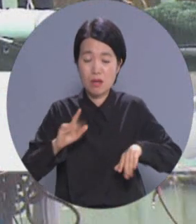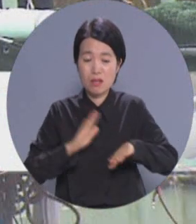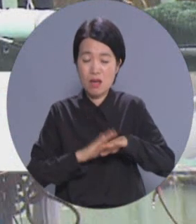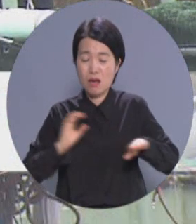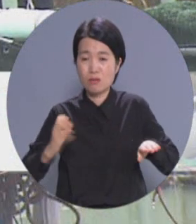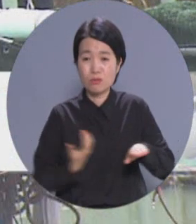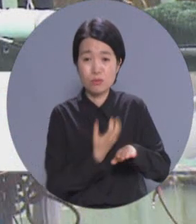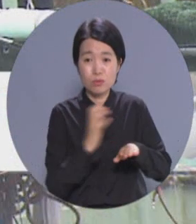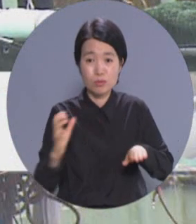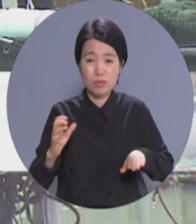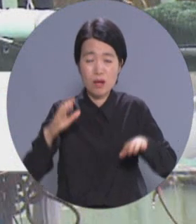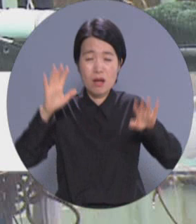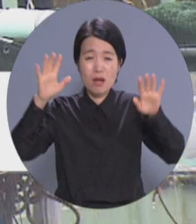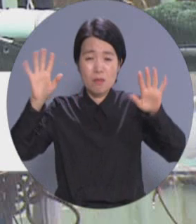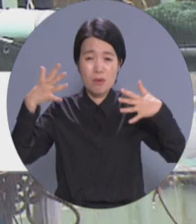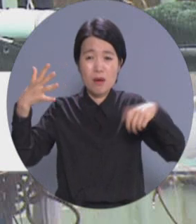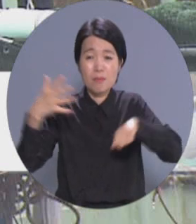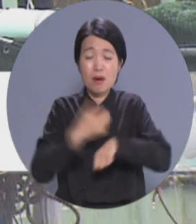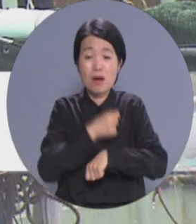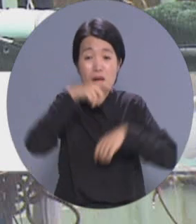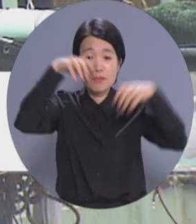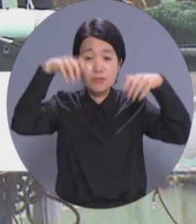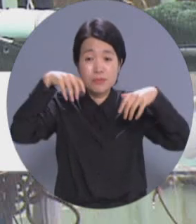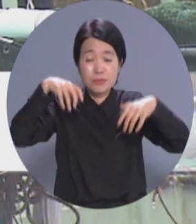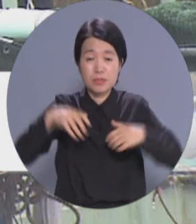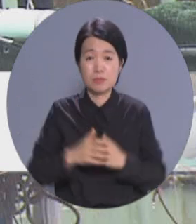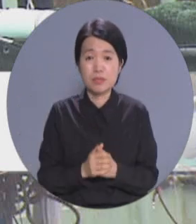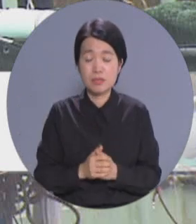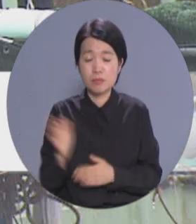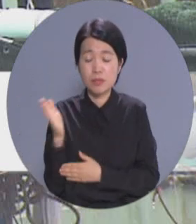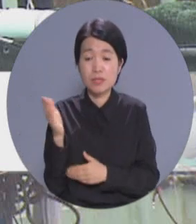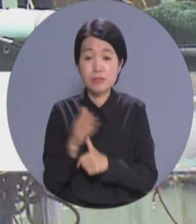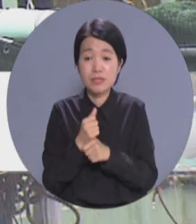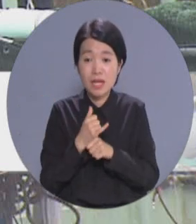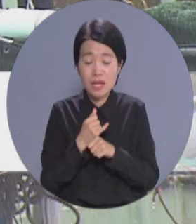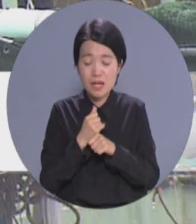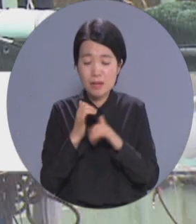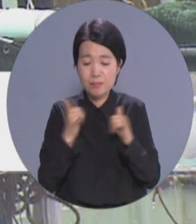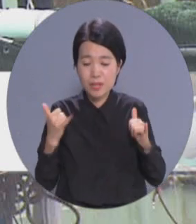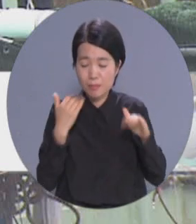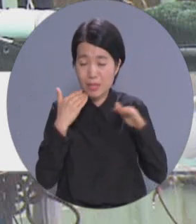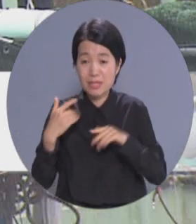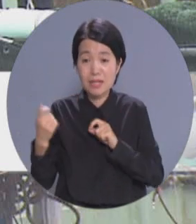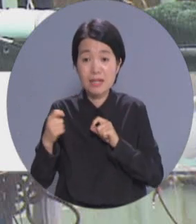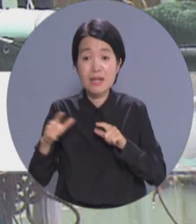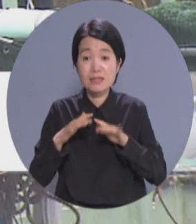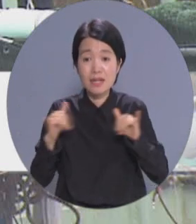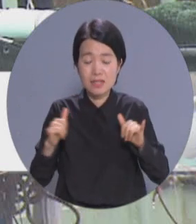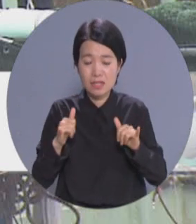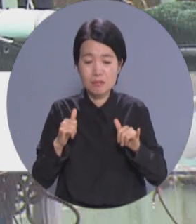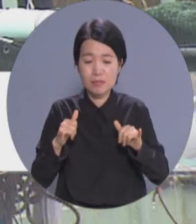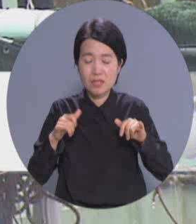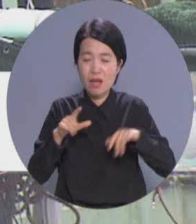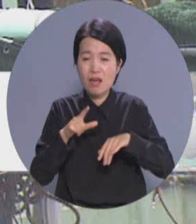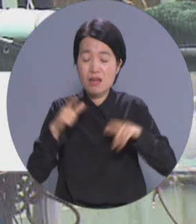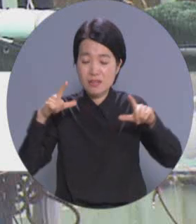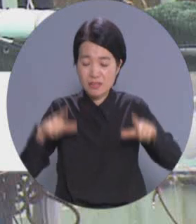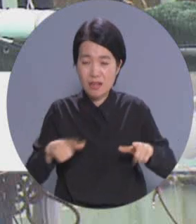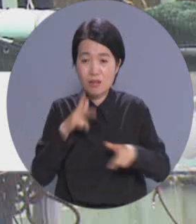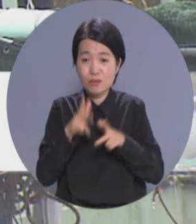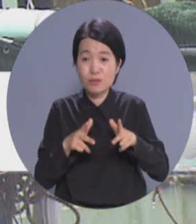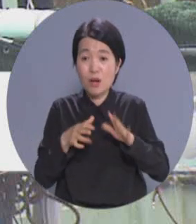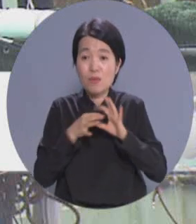강한 바람이 불고 많은 비가 쏟아졌습니다 어민들과 해안가 인근 주민들 지역산업계도 태풍의 진로를